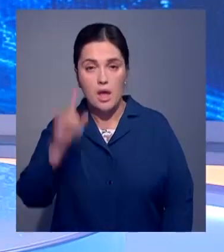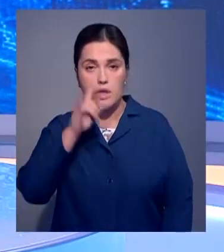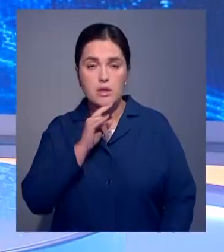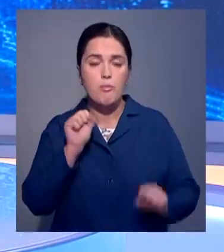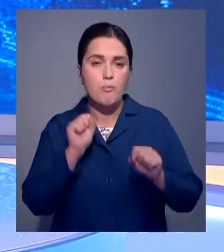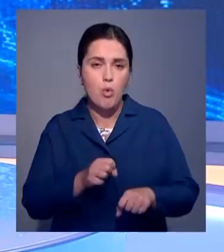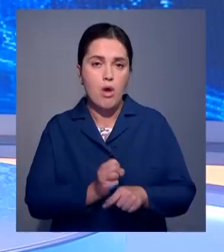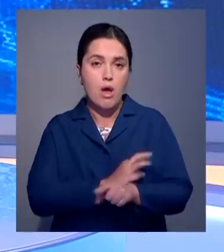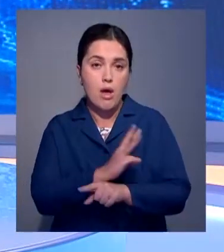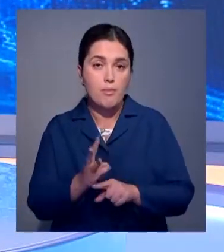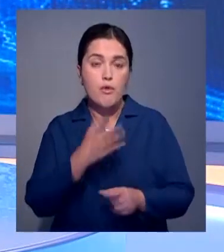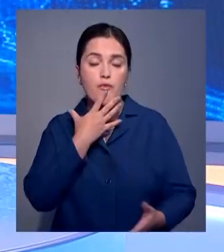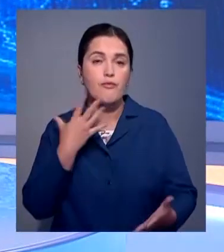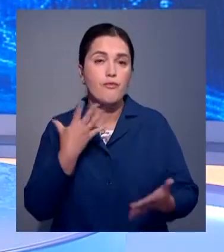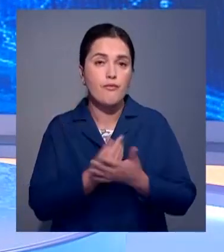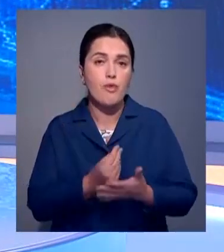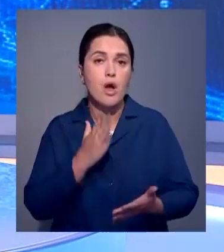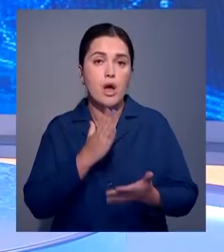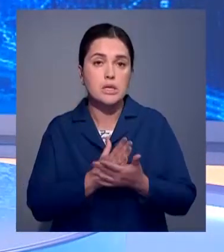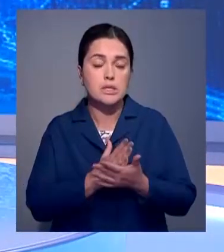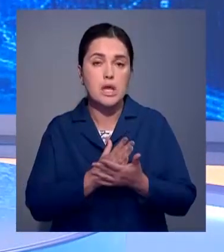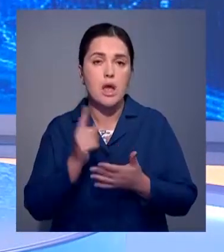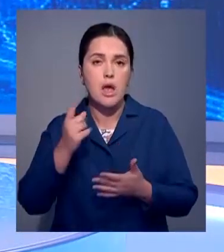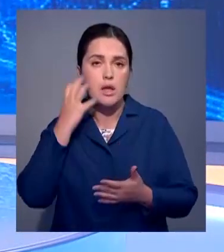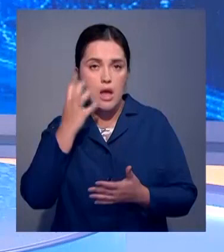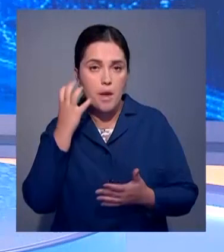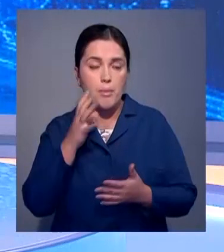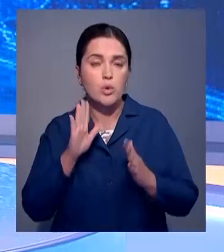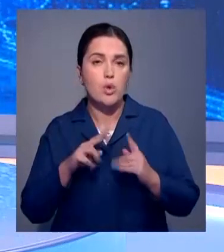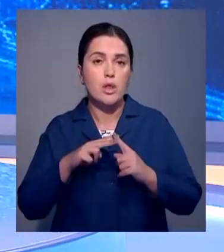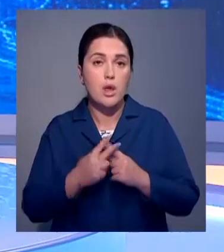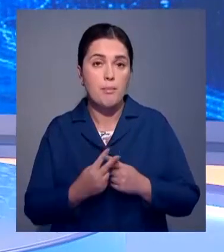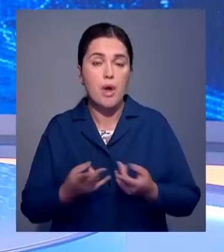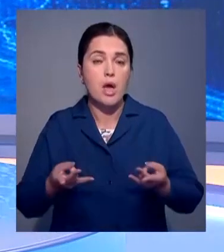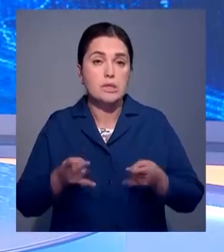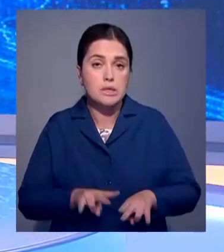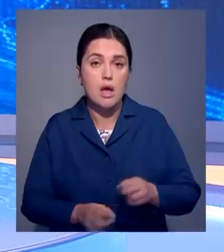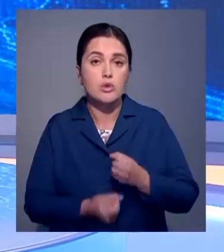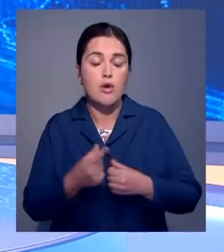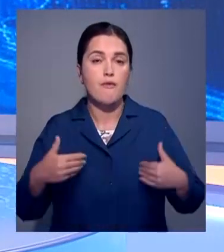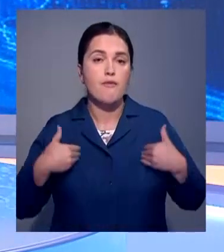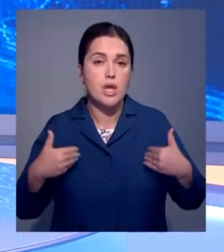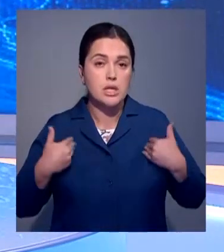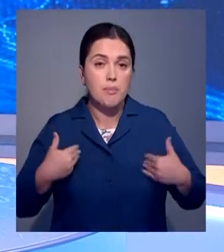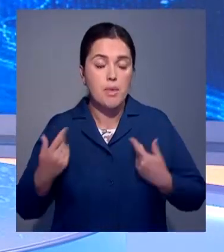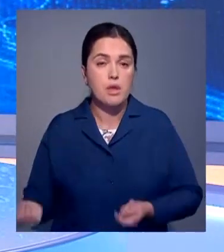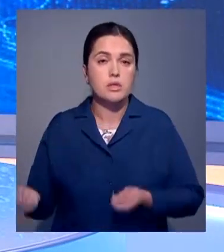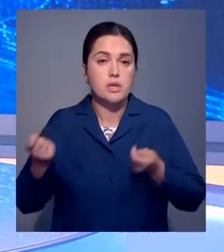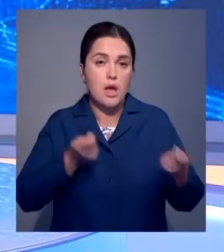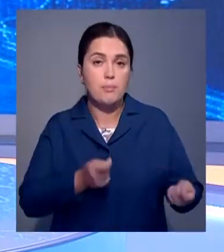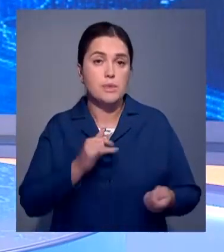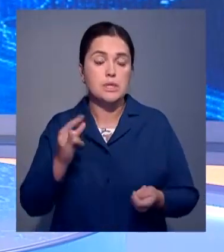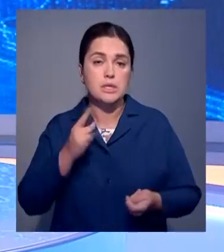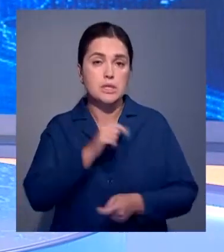Казахстан может обеспечить фруктами и ягодами себя только наполовину. Остальную часть источников витаминов и хорошего настроения завозят к нам из